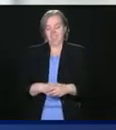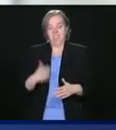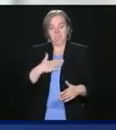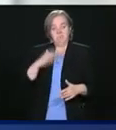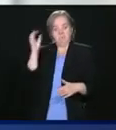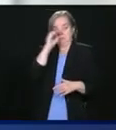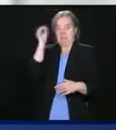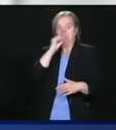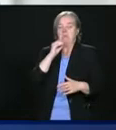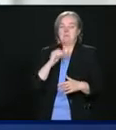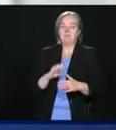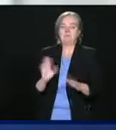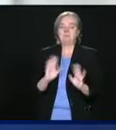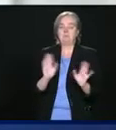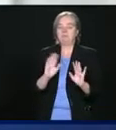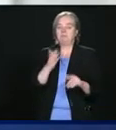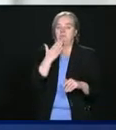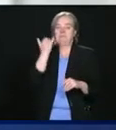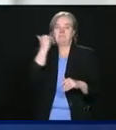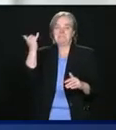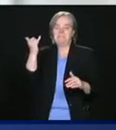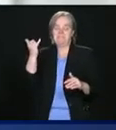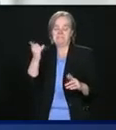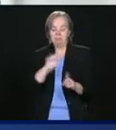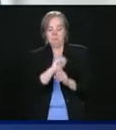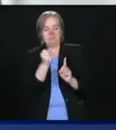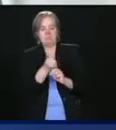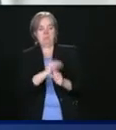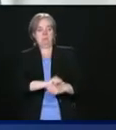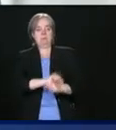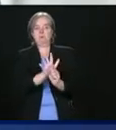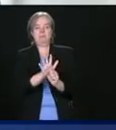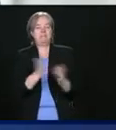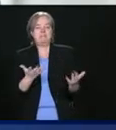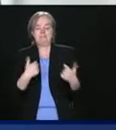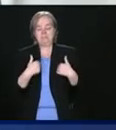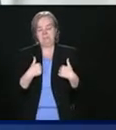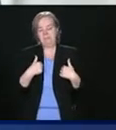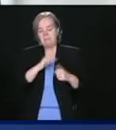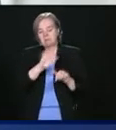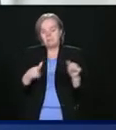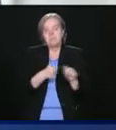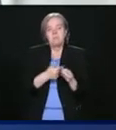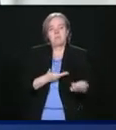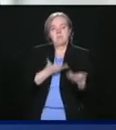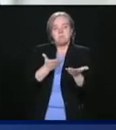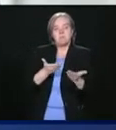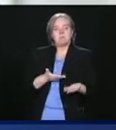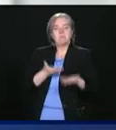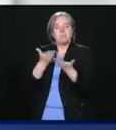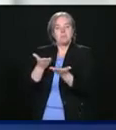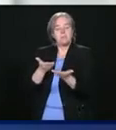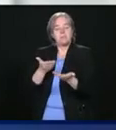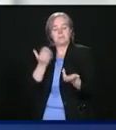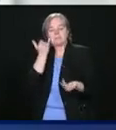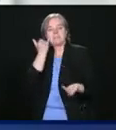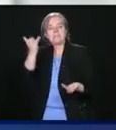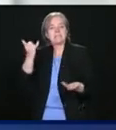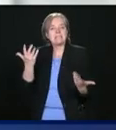idée dans le contexte actuel. Alors, on a fait des propositions pour assurer qu'on puisse